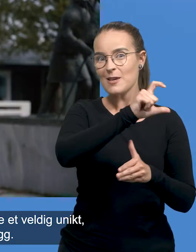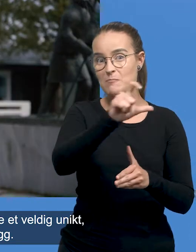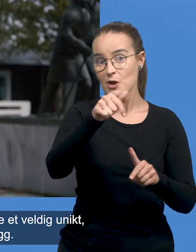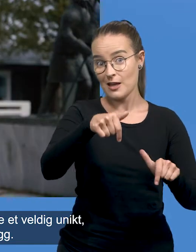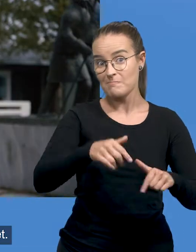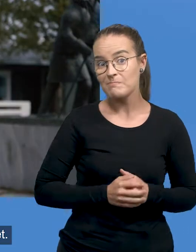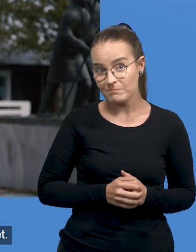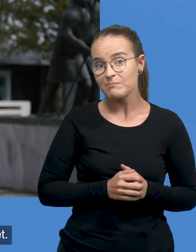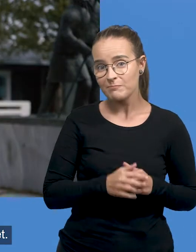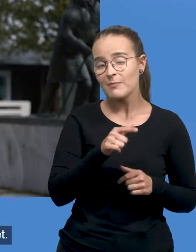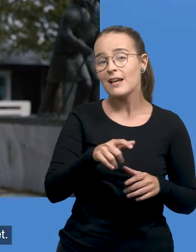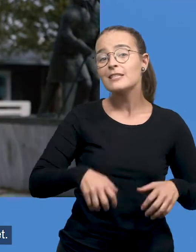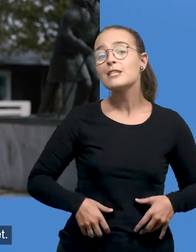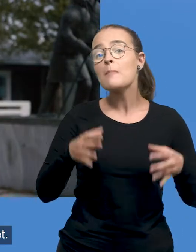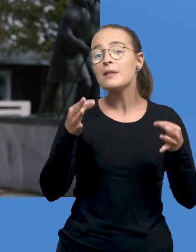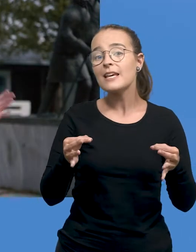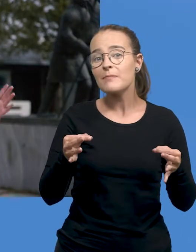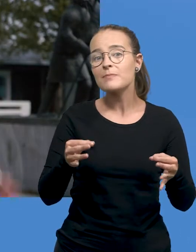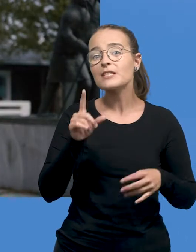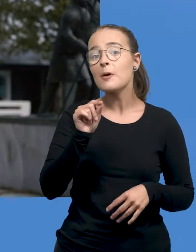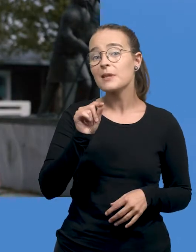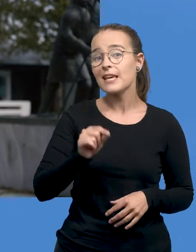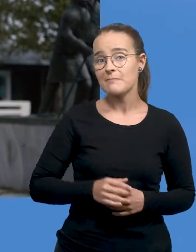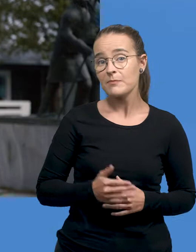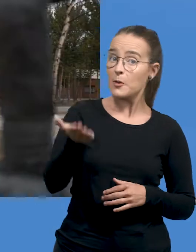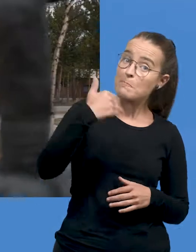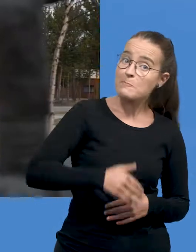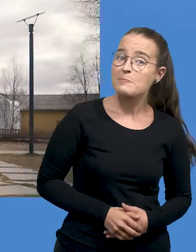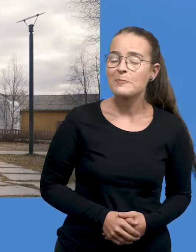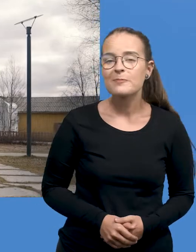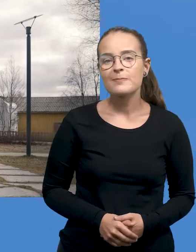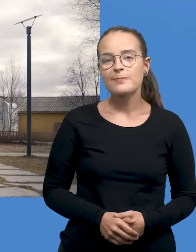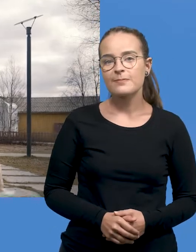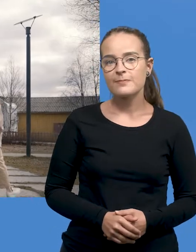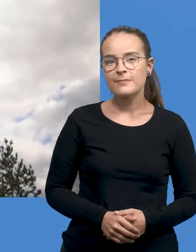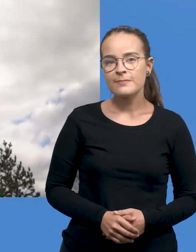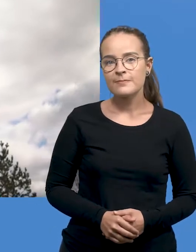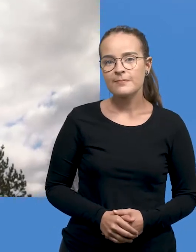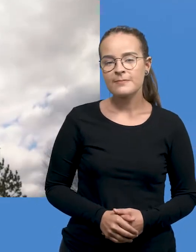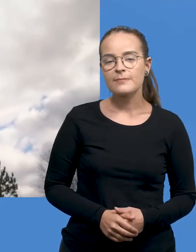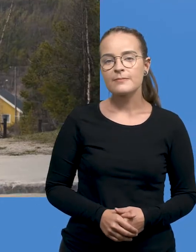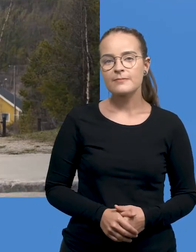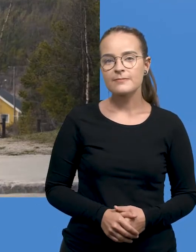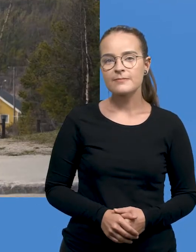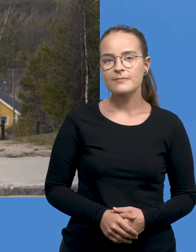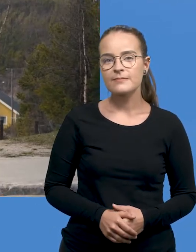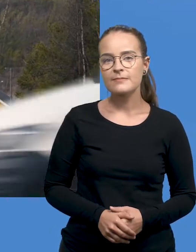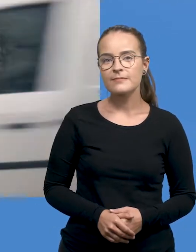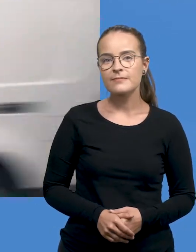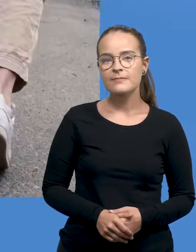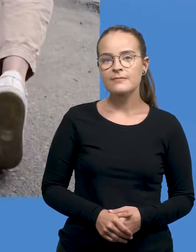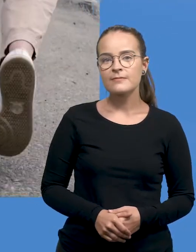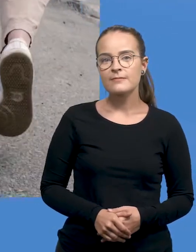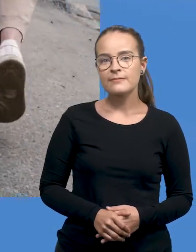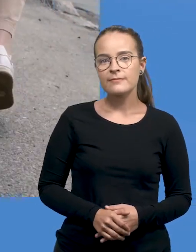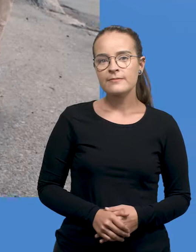viktig bygg her. Nemlig Sametinget. Samebygget. Nå. Dina går forbi statuer av to samer og et samisk flagg i blått, rødt,